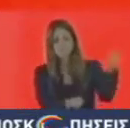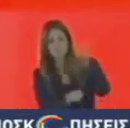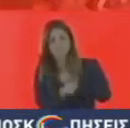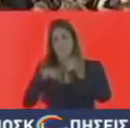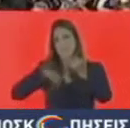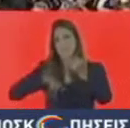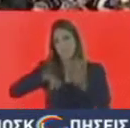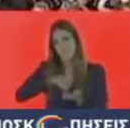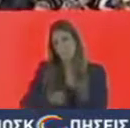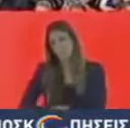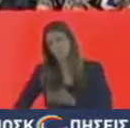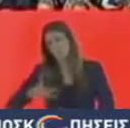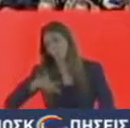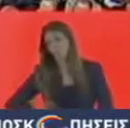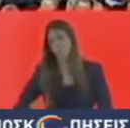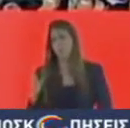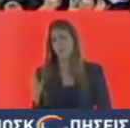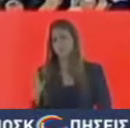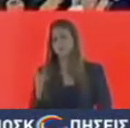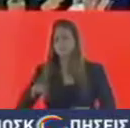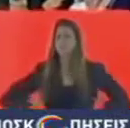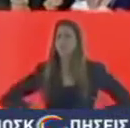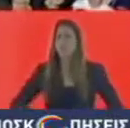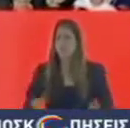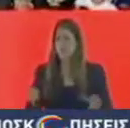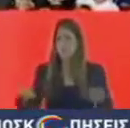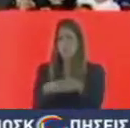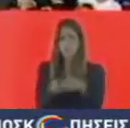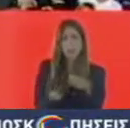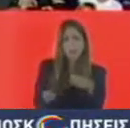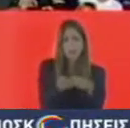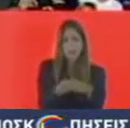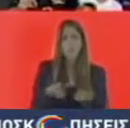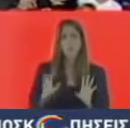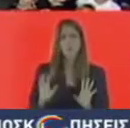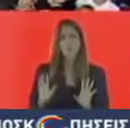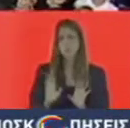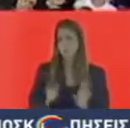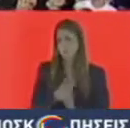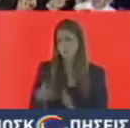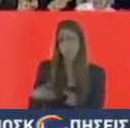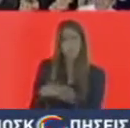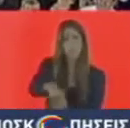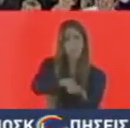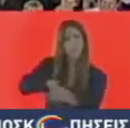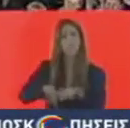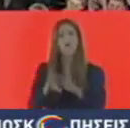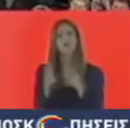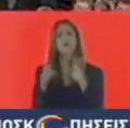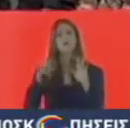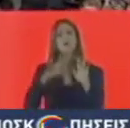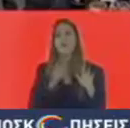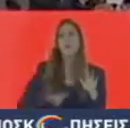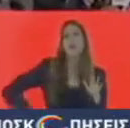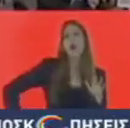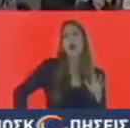μας, δεν είναι ο δρόμος των λίγων, ούτε των πεφωτισμένων. Είναι ο δρόμος της μεγάλης